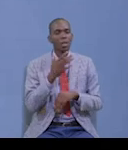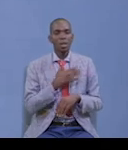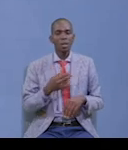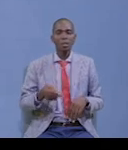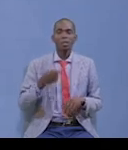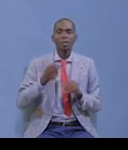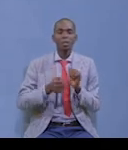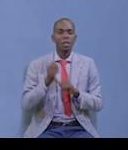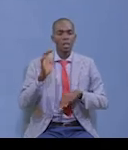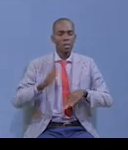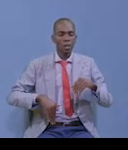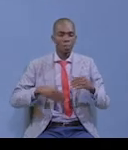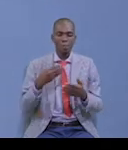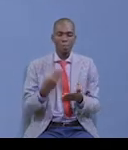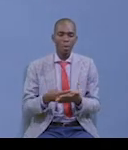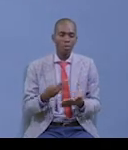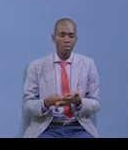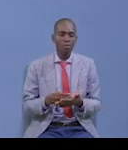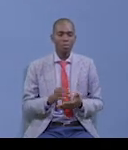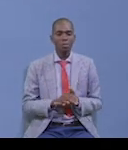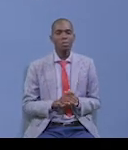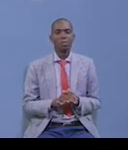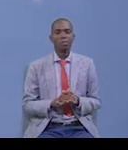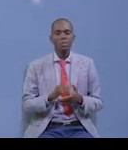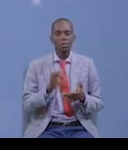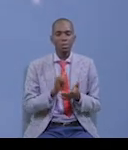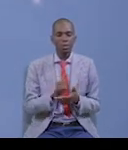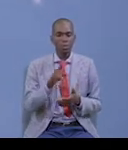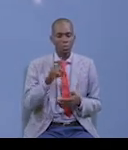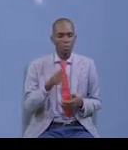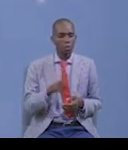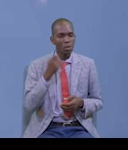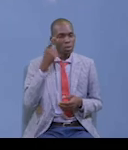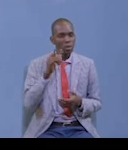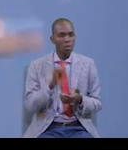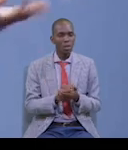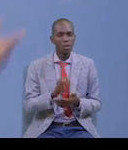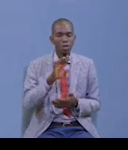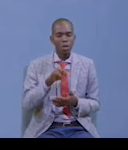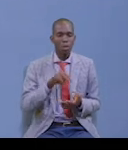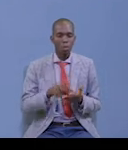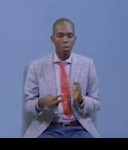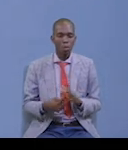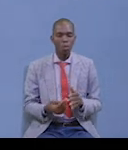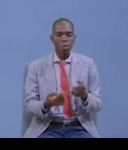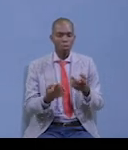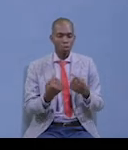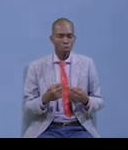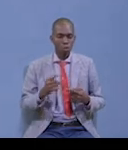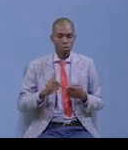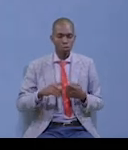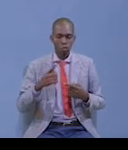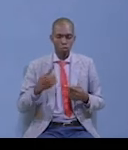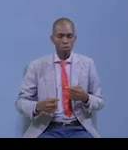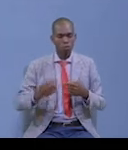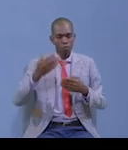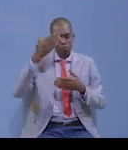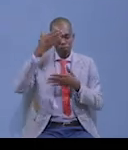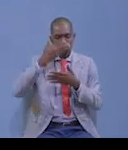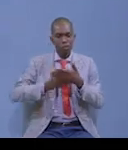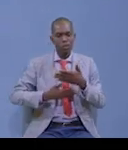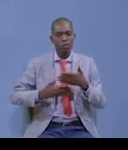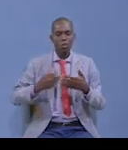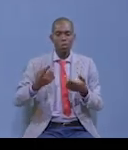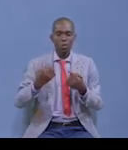ధనం కంటే ఔన్నత్యం గలది. That you understand, your purpose comes to the forefront. మీ యొక్క ఉద్దేశమే ముందుకు వచ్చి